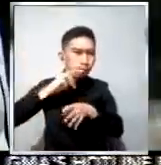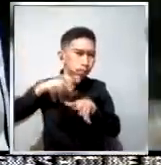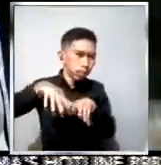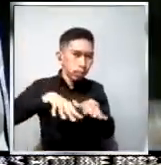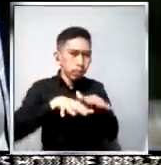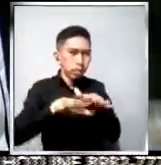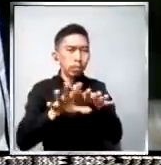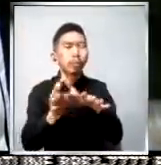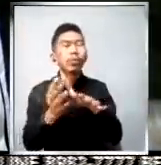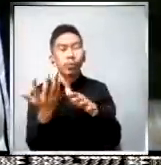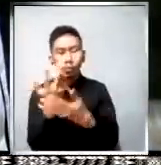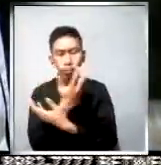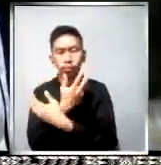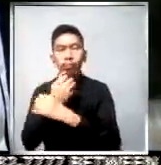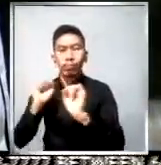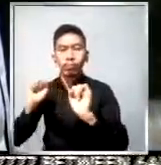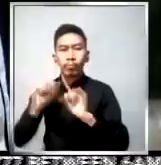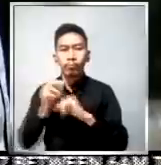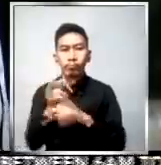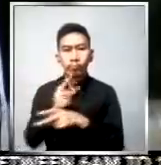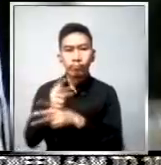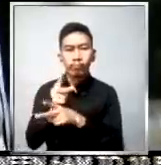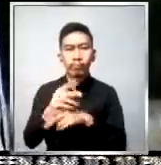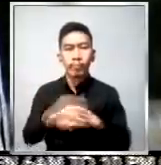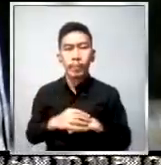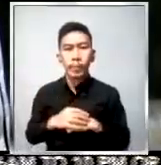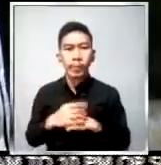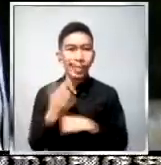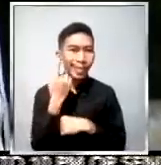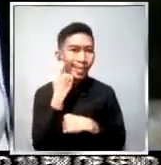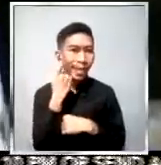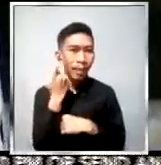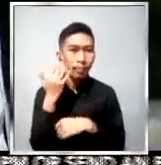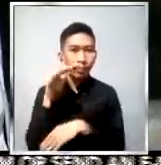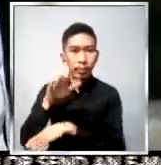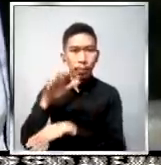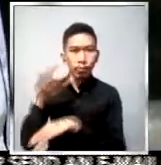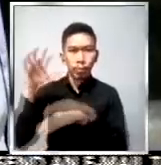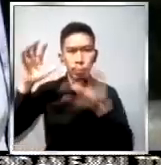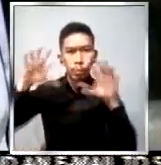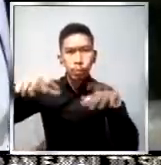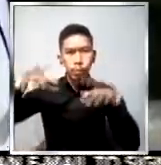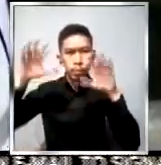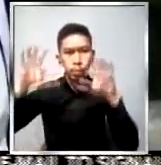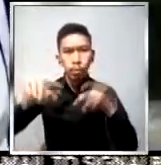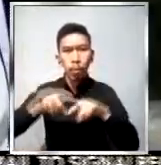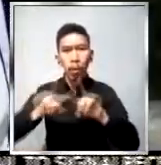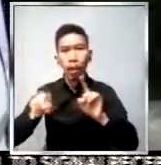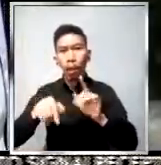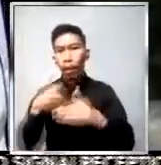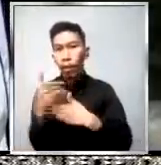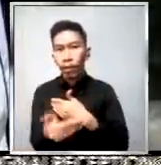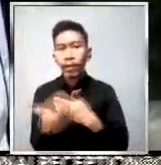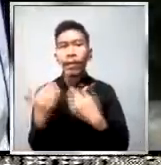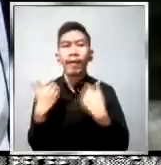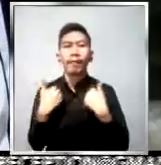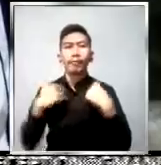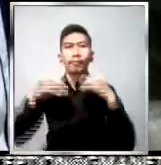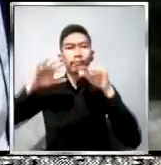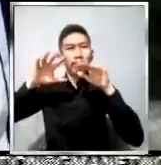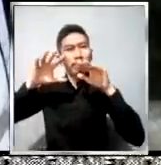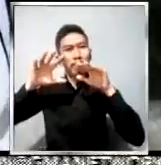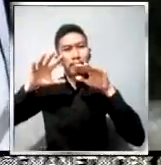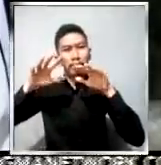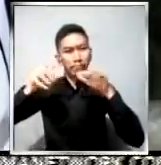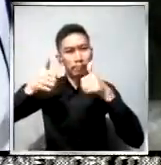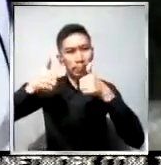Mike, sandali lang umalan kaninang hapon, pero pagkatapos nito ay naging maayos na po ang lagay ng panahon. Wala namang naitala ng